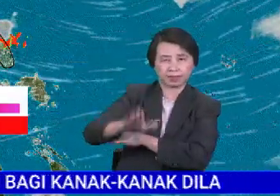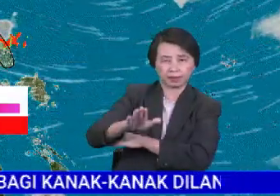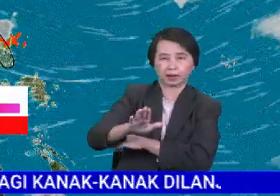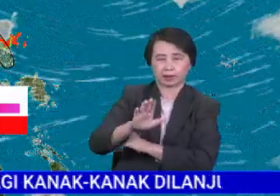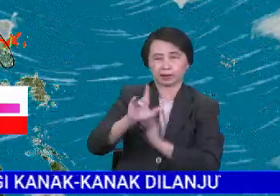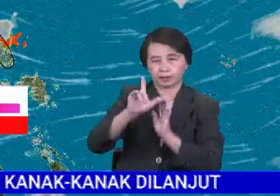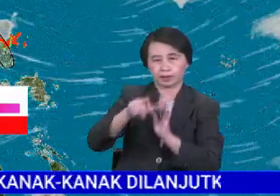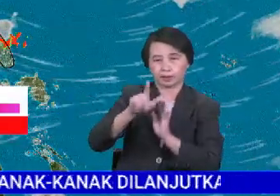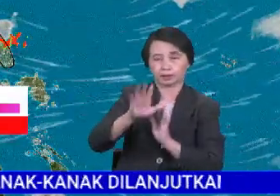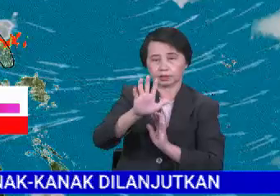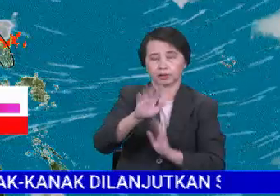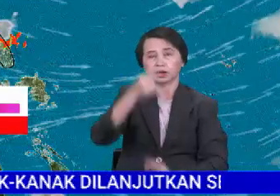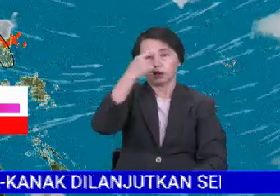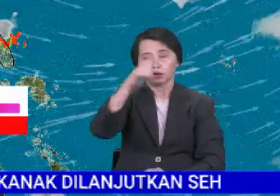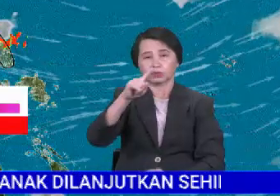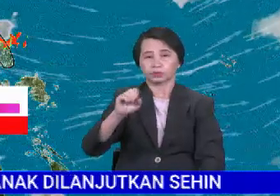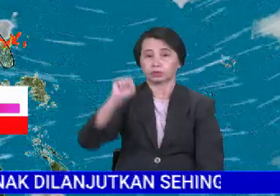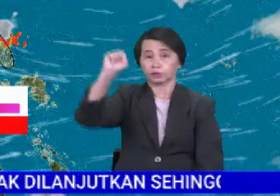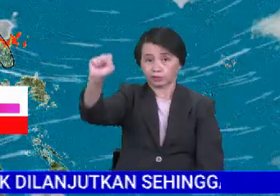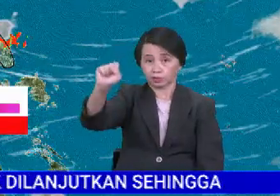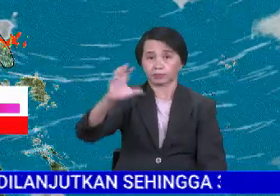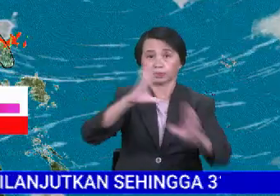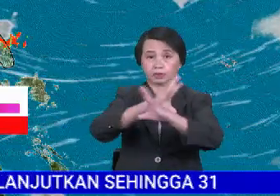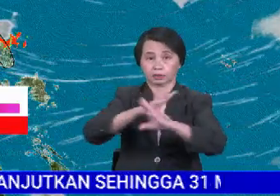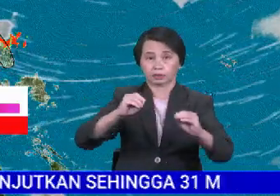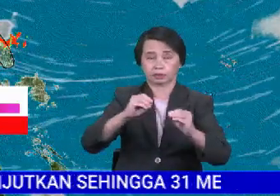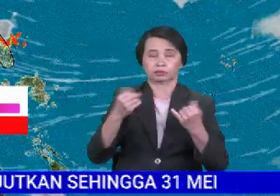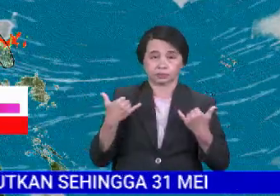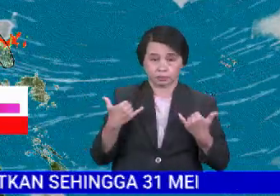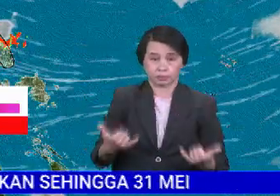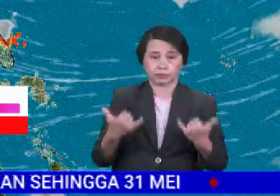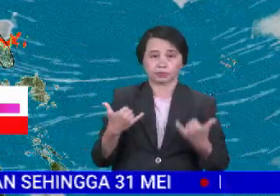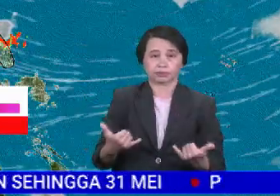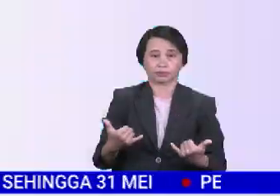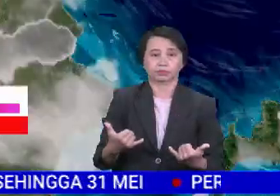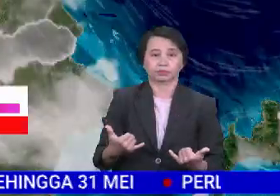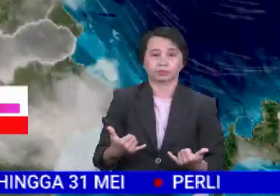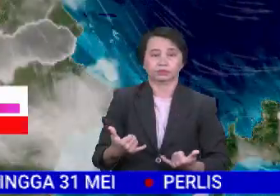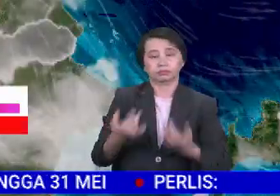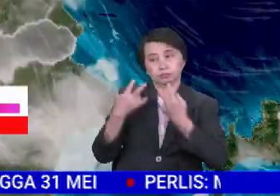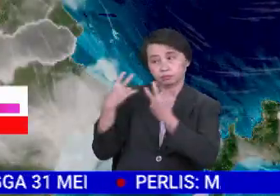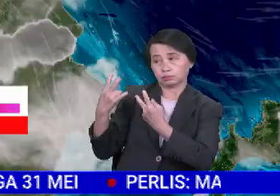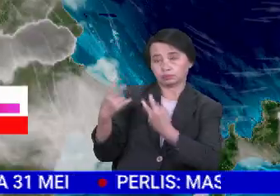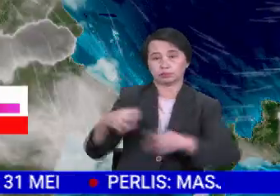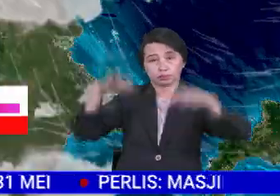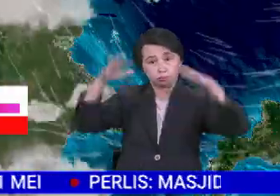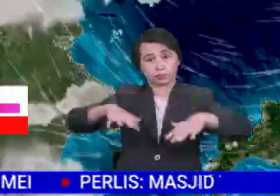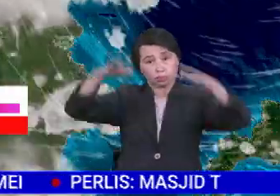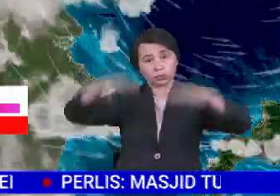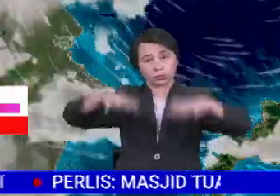nanti. Manakala bagi negeri Sabah dan Sarawak pula pada ketika ini, kelihatan hujan sedang